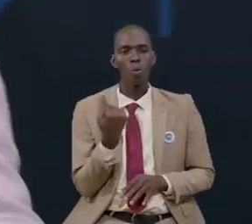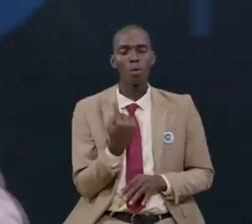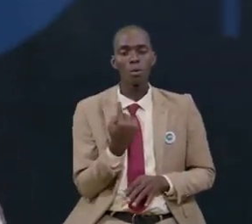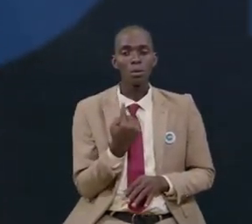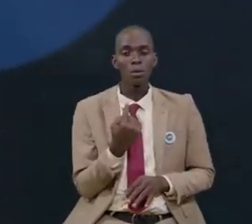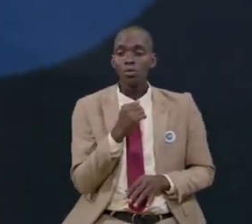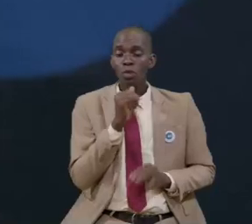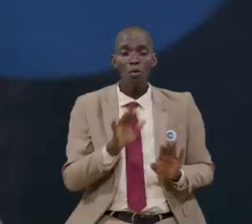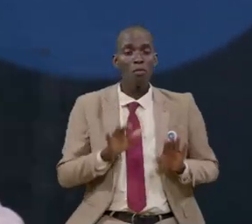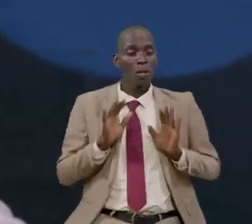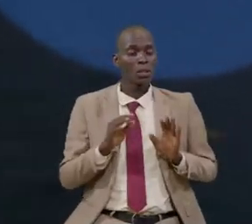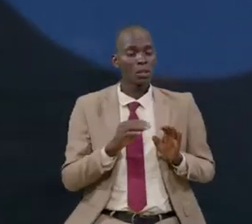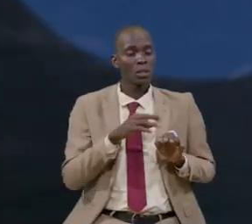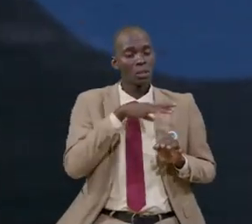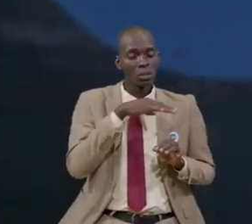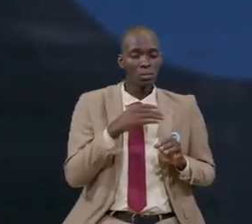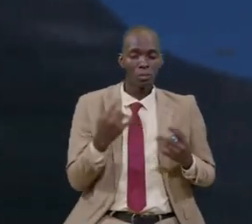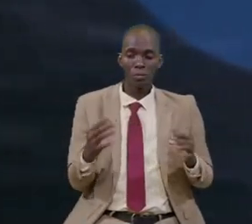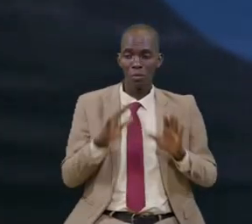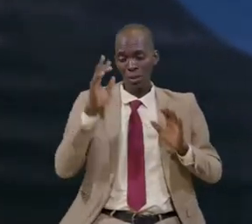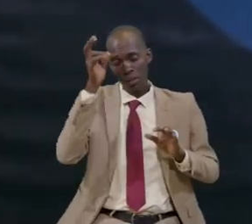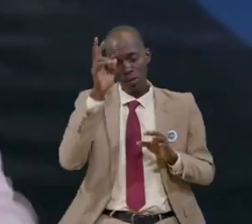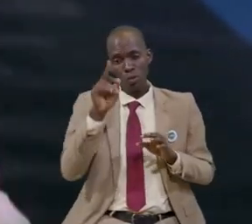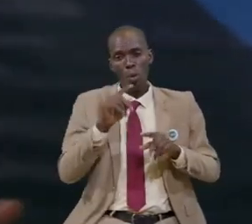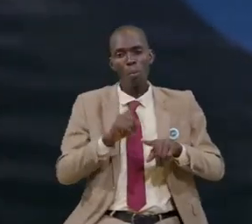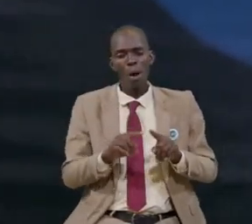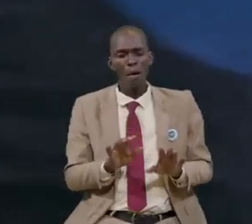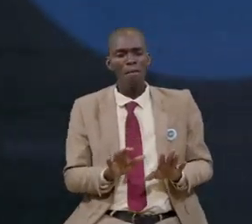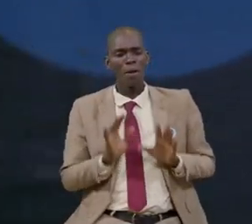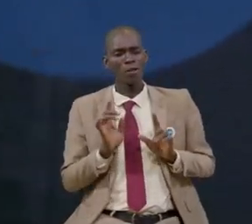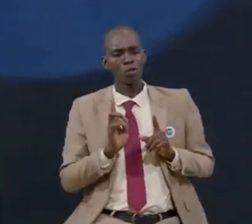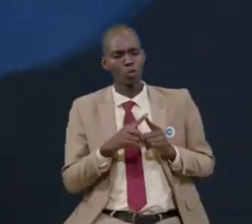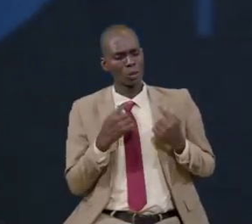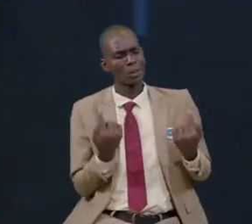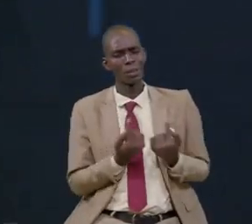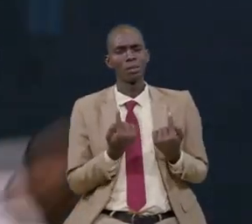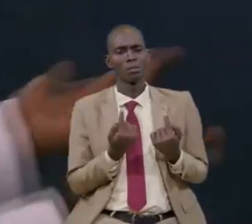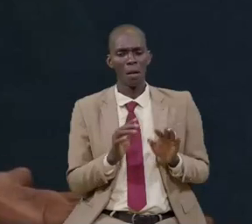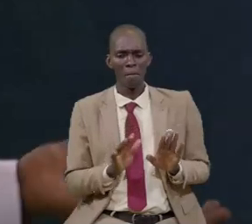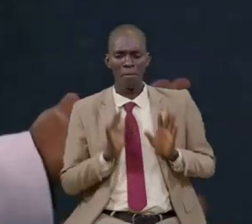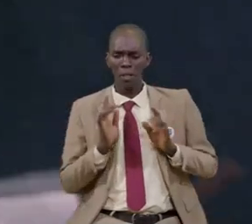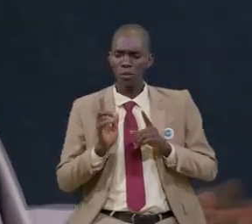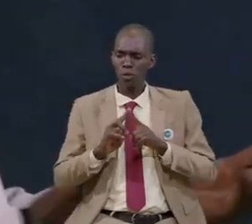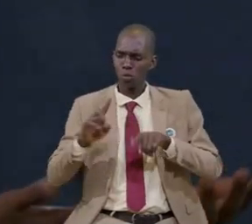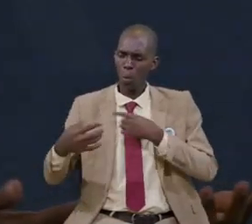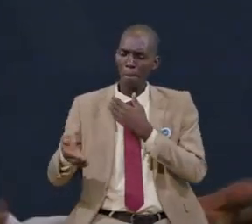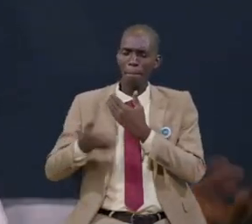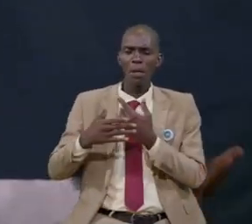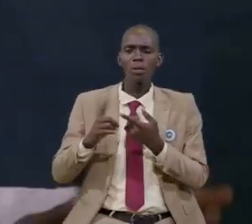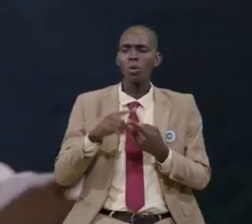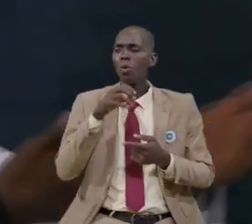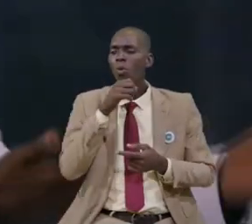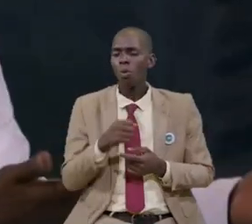Oui, il craint de pécher, il craint de retourner à ces choses mauvaises, sales, il craint